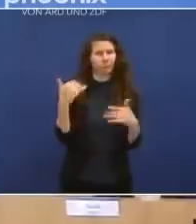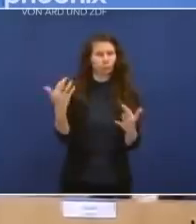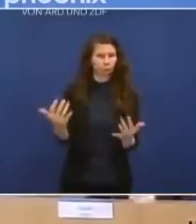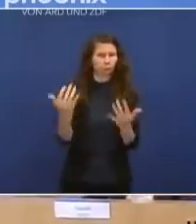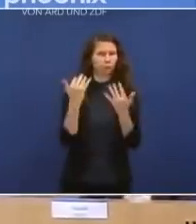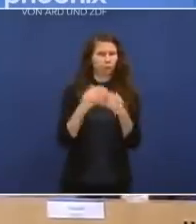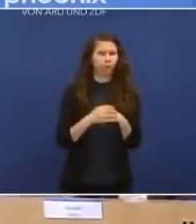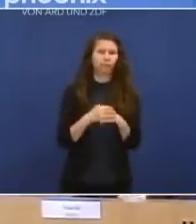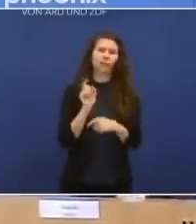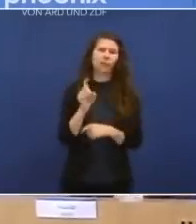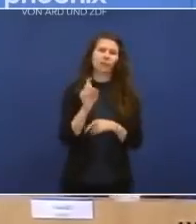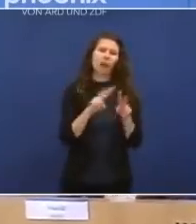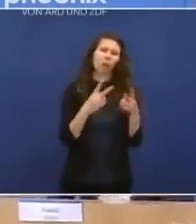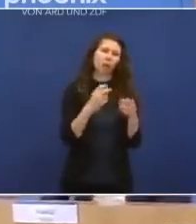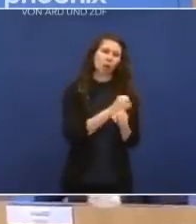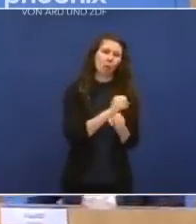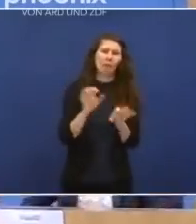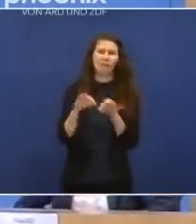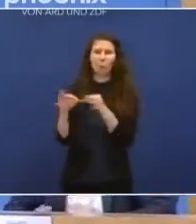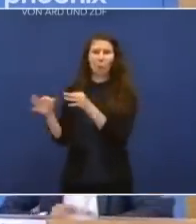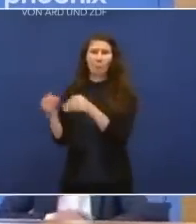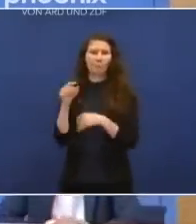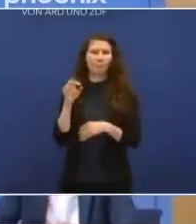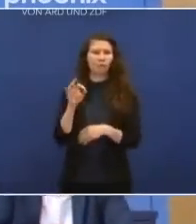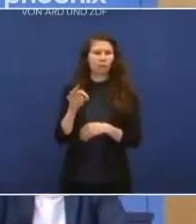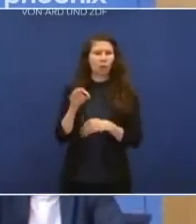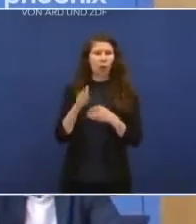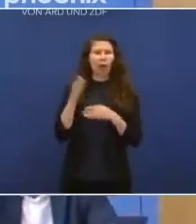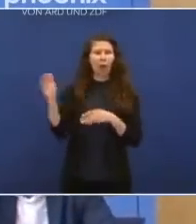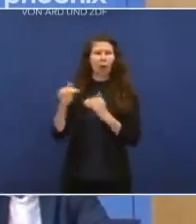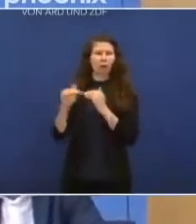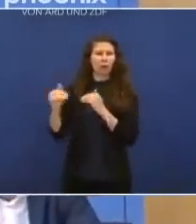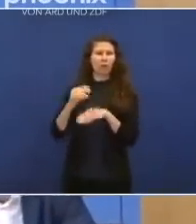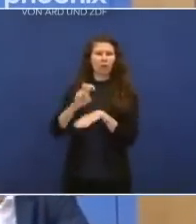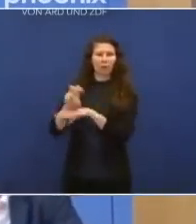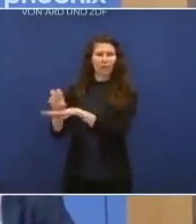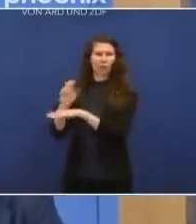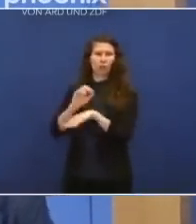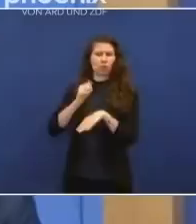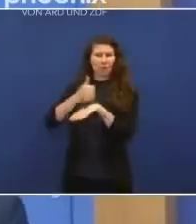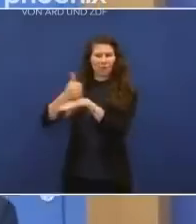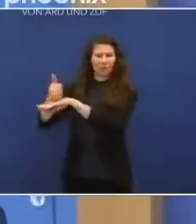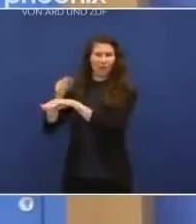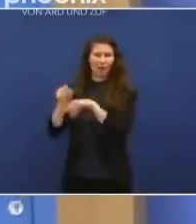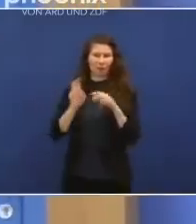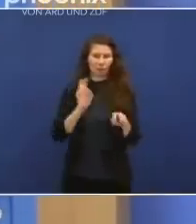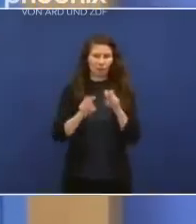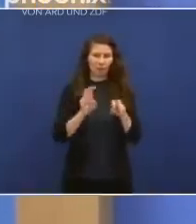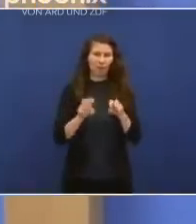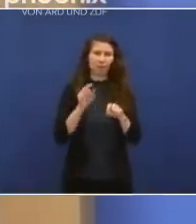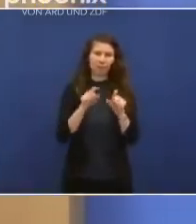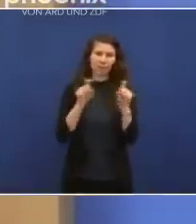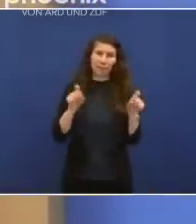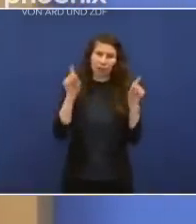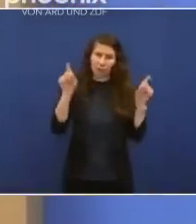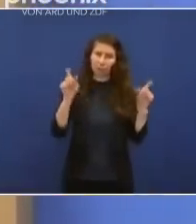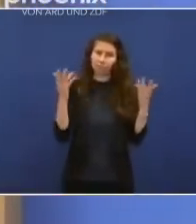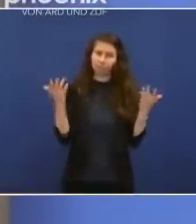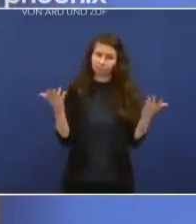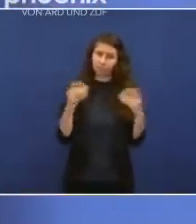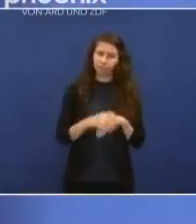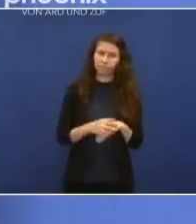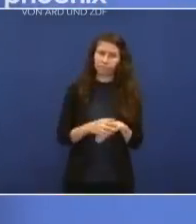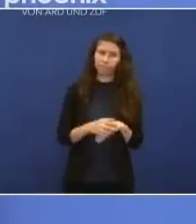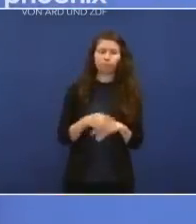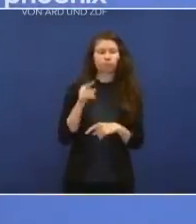Workshops und Foren der Leiterinnen und Leiter unserer Auslandsvertretung darum gehen wird, Fragen zu